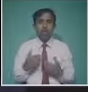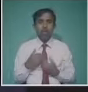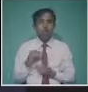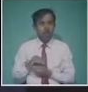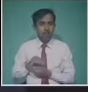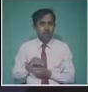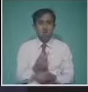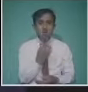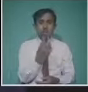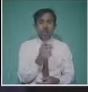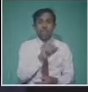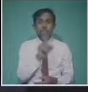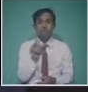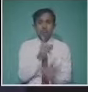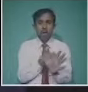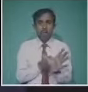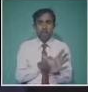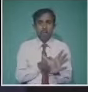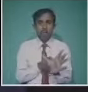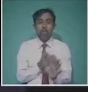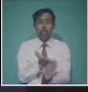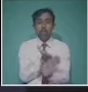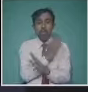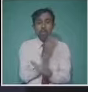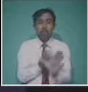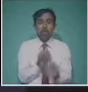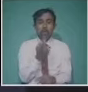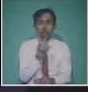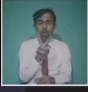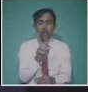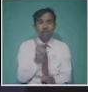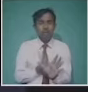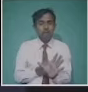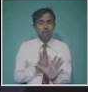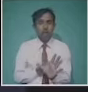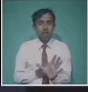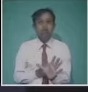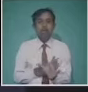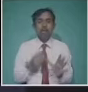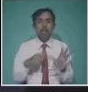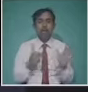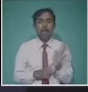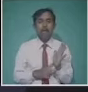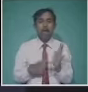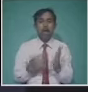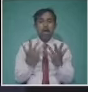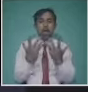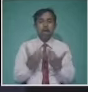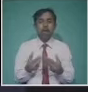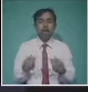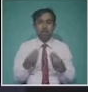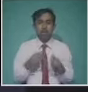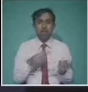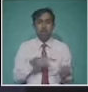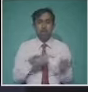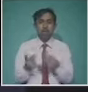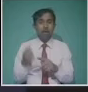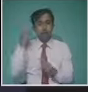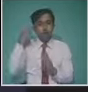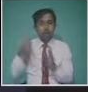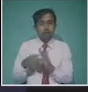සතුව තිනෝ 2010 වසරේ ඉඳලා මීට පෙර වසර 12ක හැමදාම උසස් පෙළ විභාගයේ ප්‍රතිඵල පැමිණිලා ඊළඟ විභාගයේ